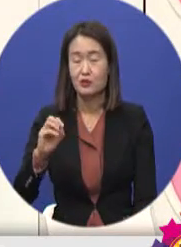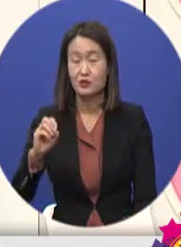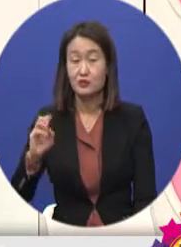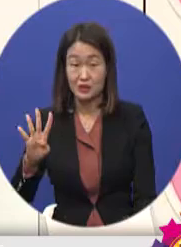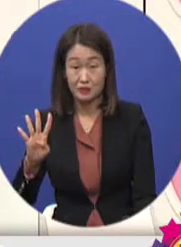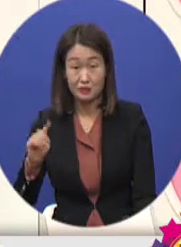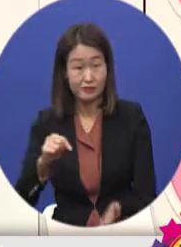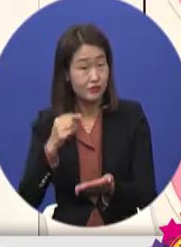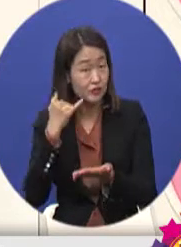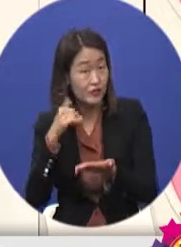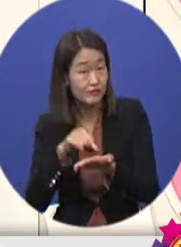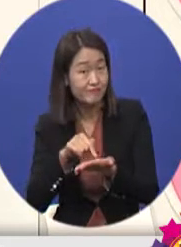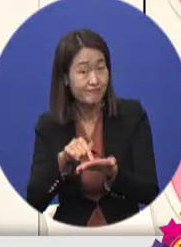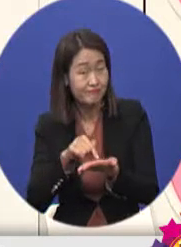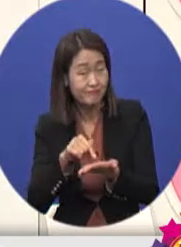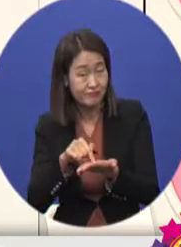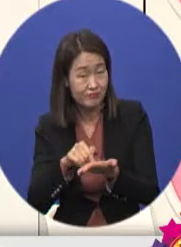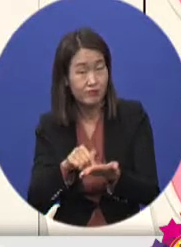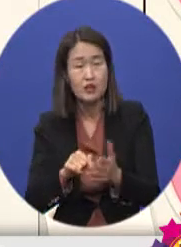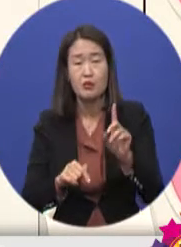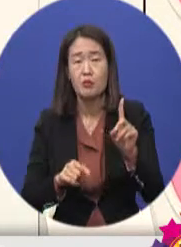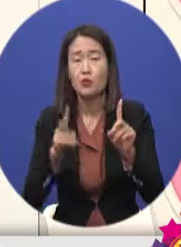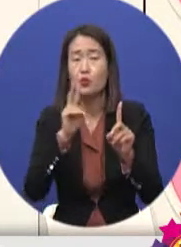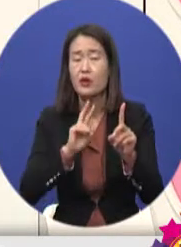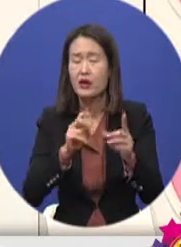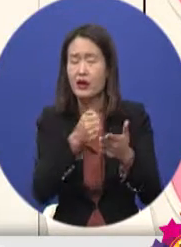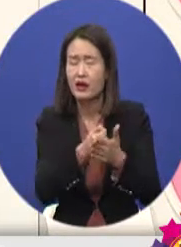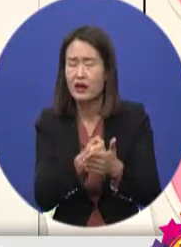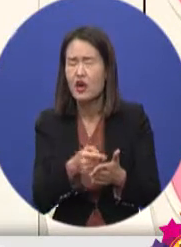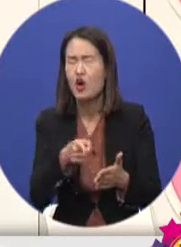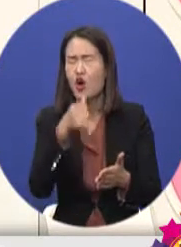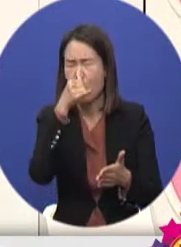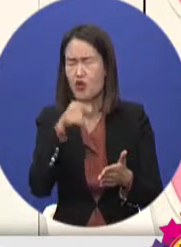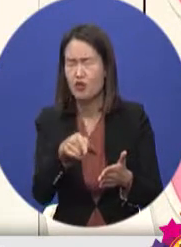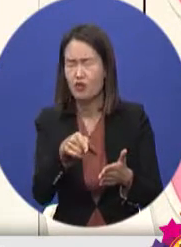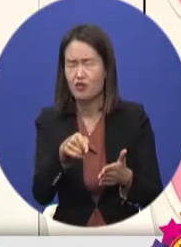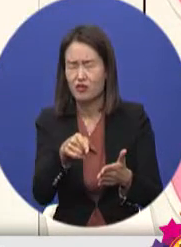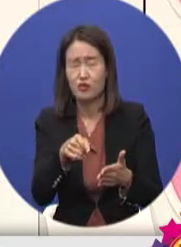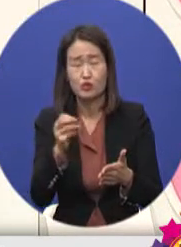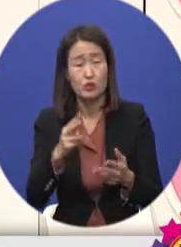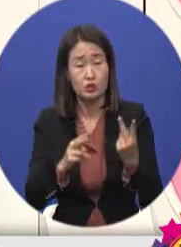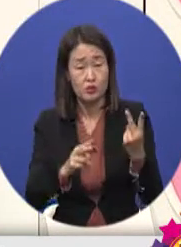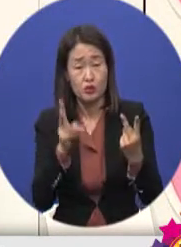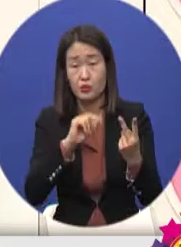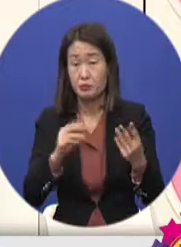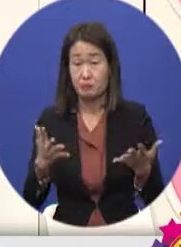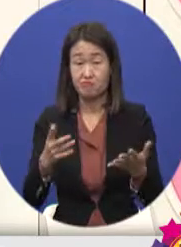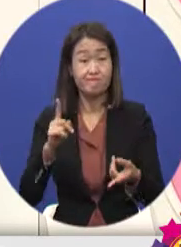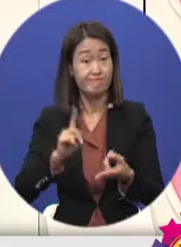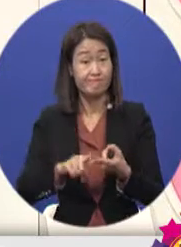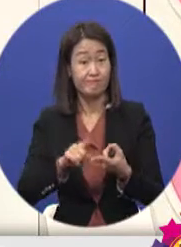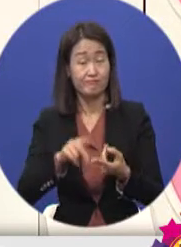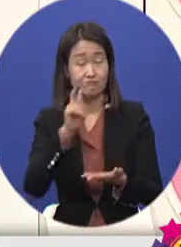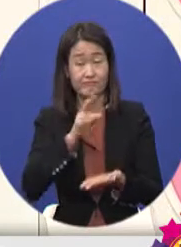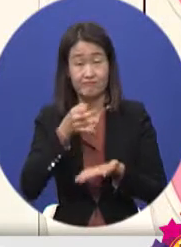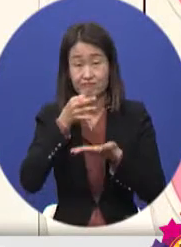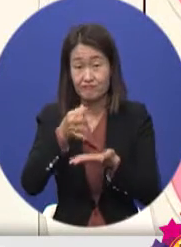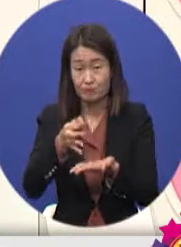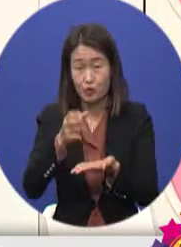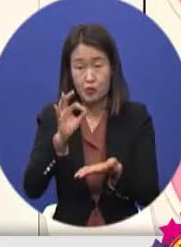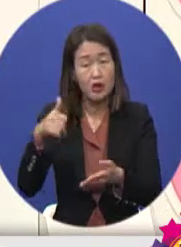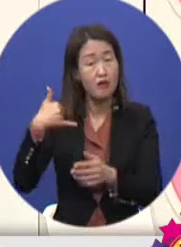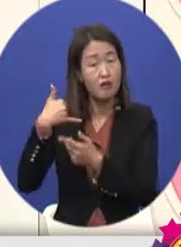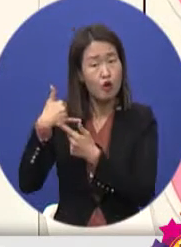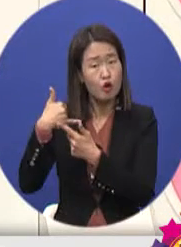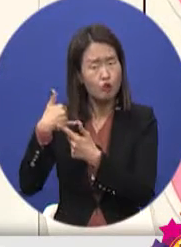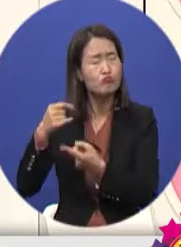ARS 060-608-1004번에 오셔서요. 1번 지정곡 노래 부르기가 있고요. 2번 무반주 노래 부르기가 있습니다. 전화 수화기에서